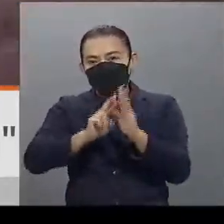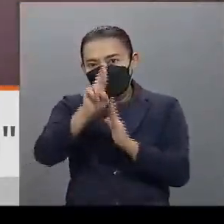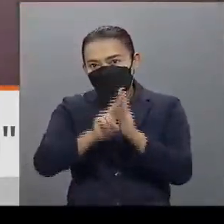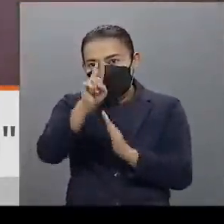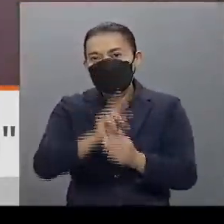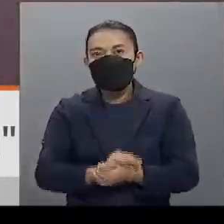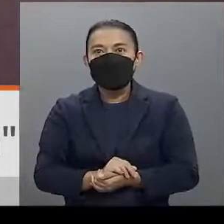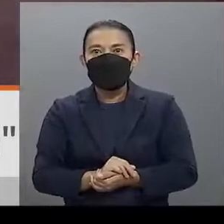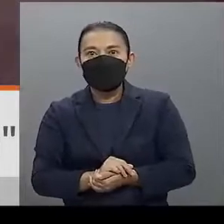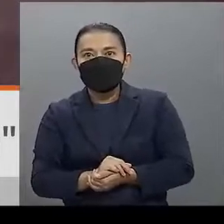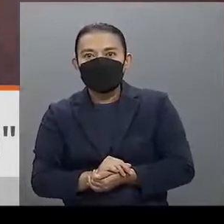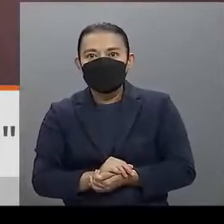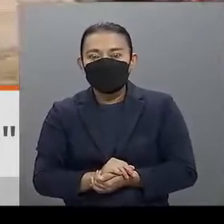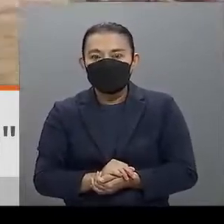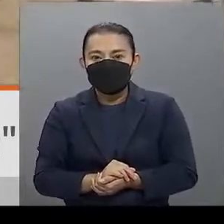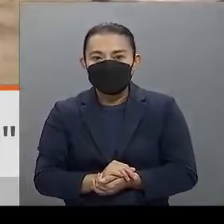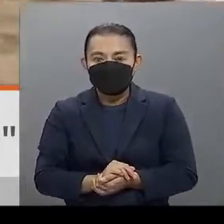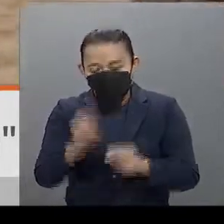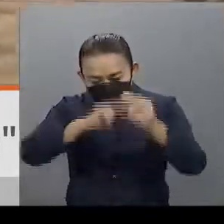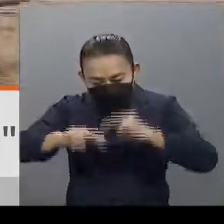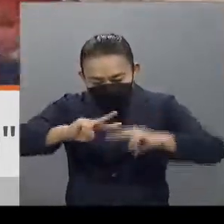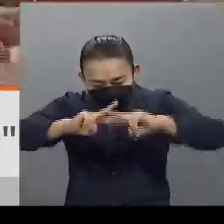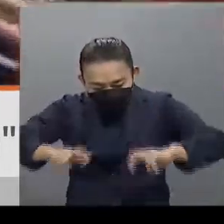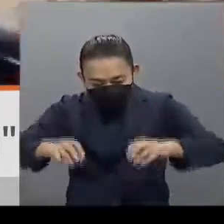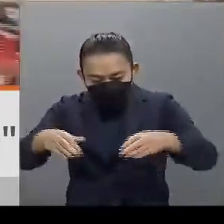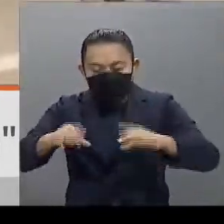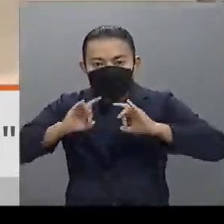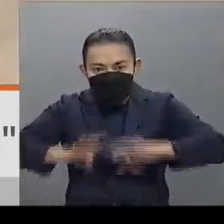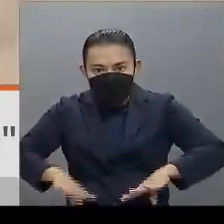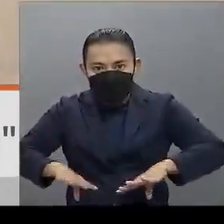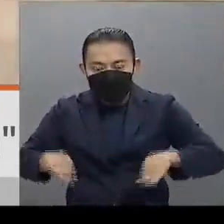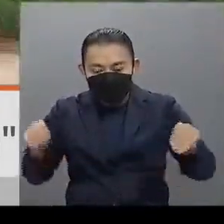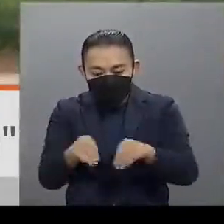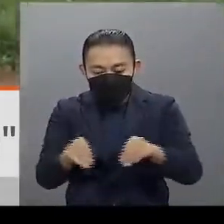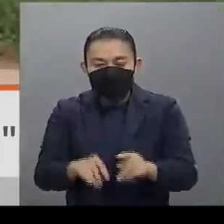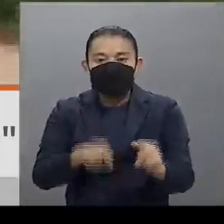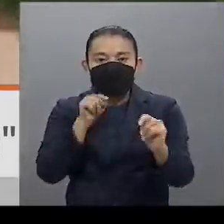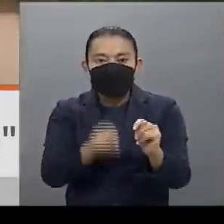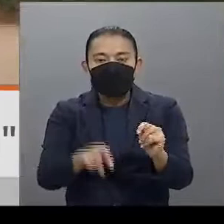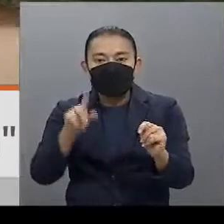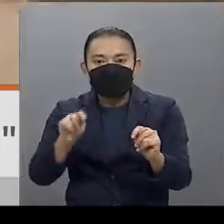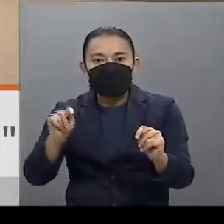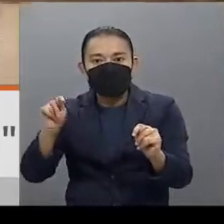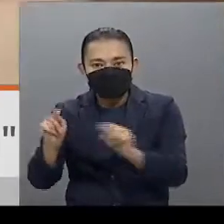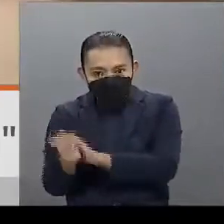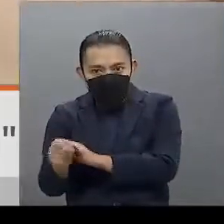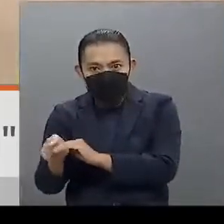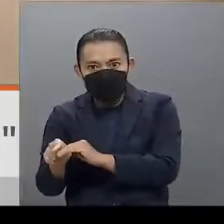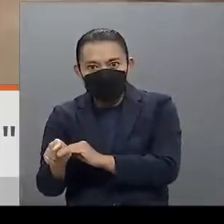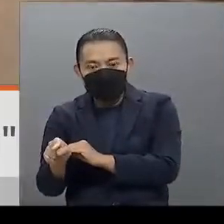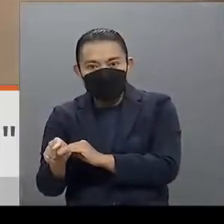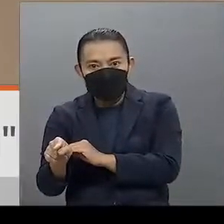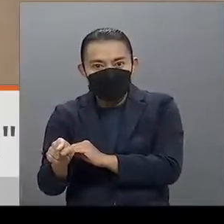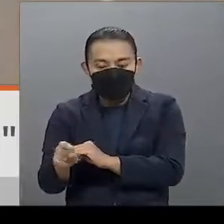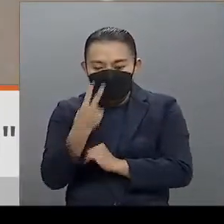ได้เร่งค้นหาซึ่งรุกกลุ่มผู้มีความเสี่ยงสัมผัสในตำบลตับเต่าอย่างต่อเนื่องซึ่งชนะการต้องประเมินเป็นรายวัน